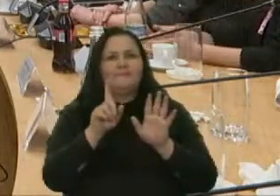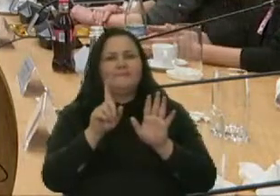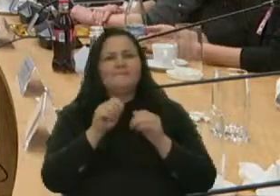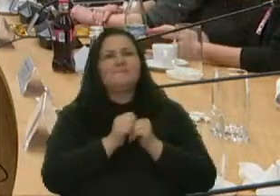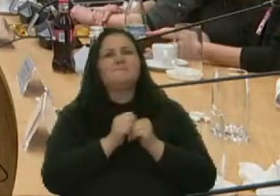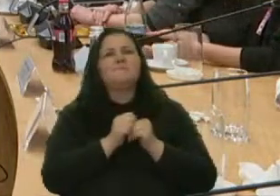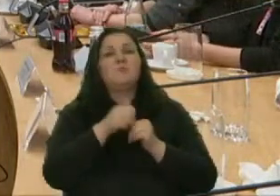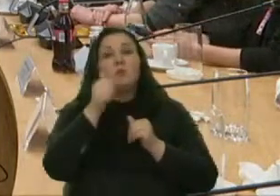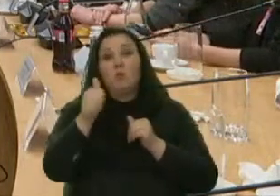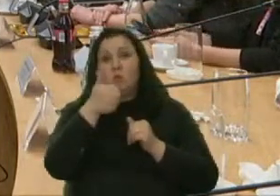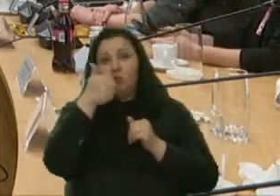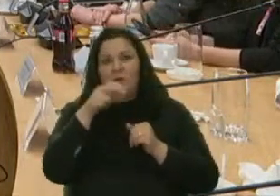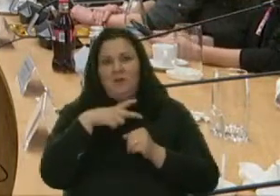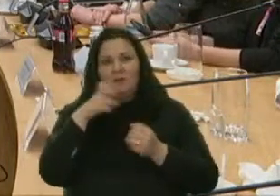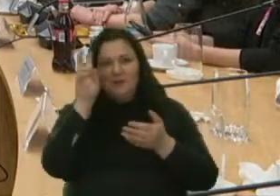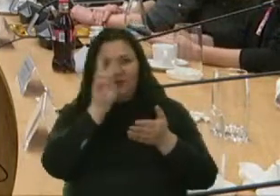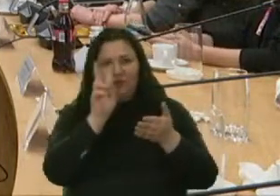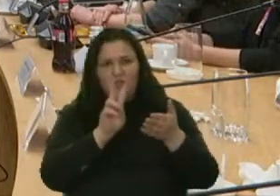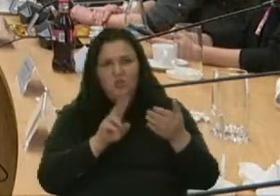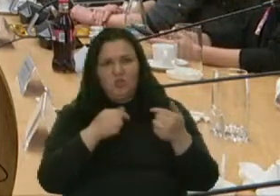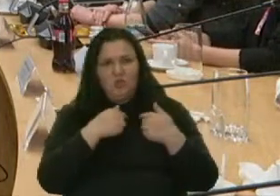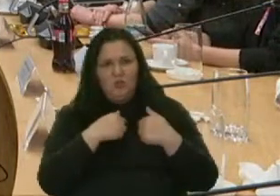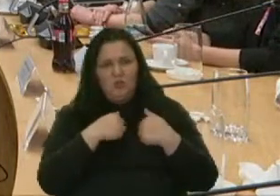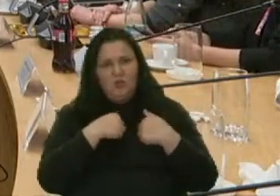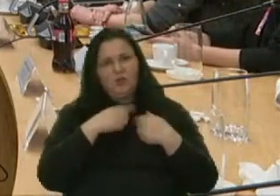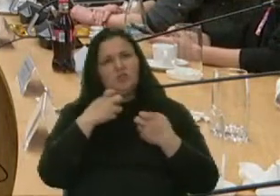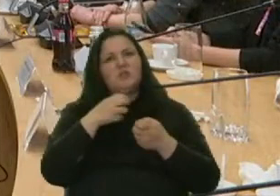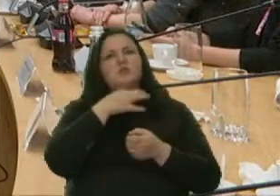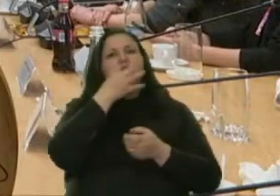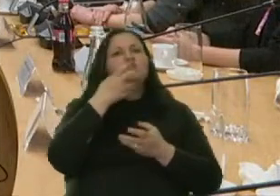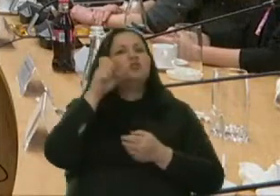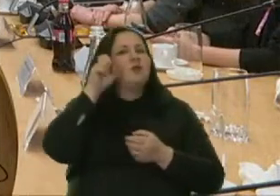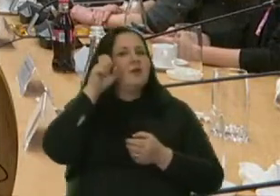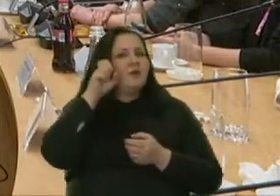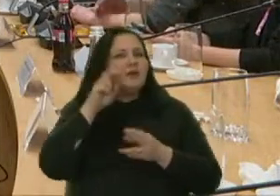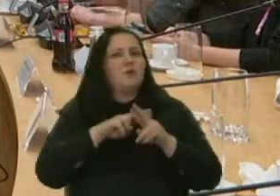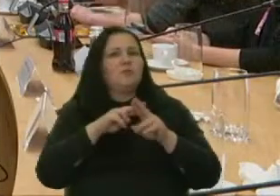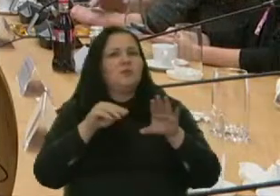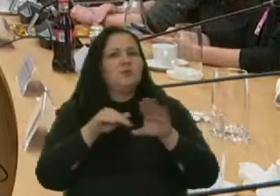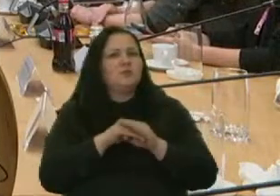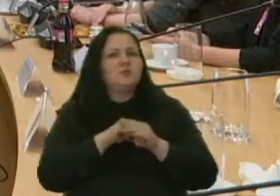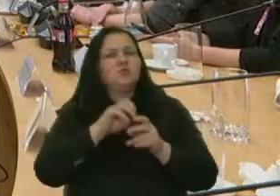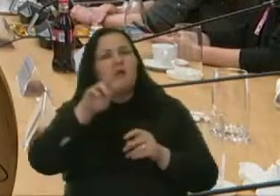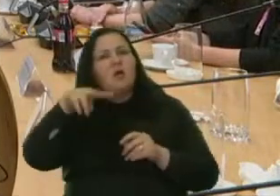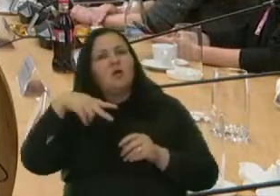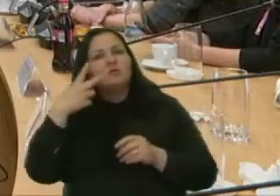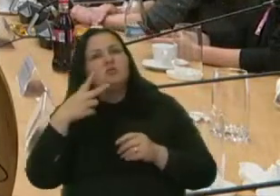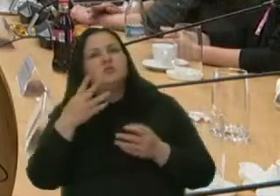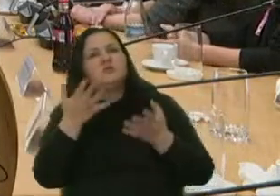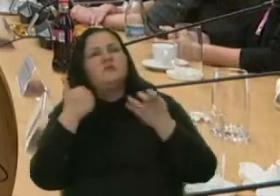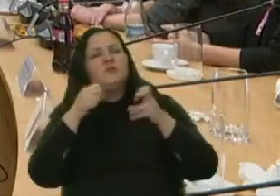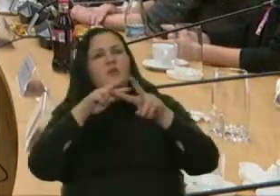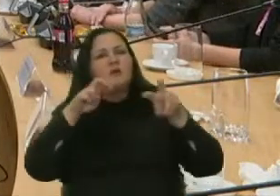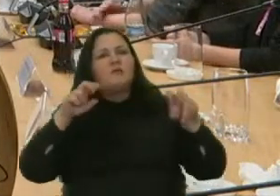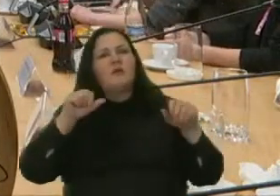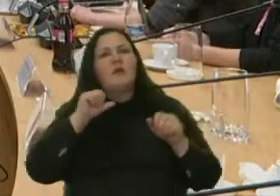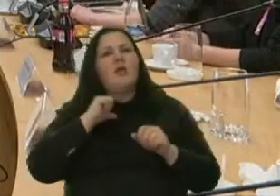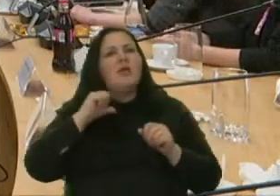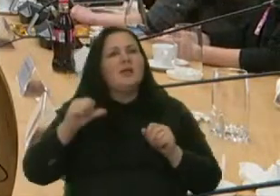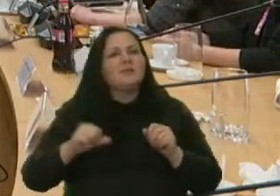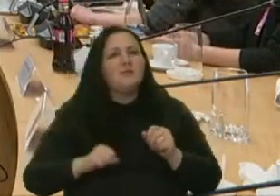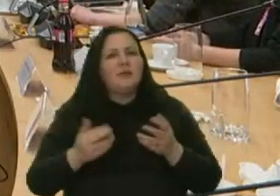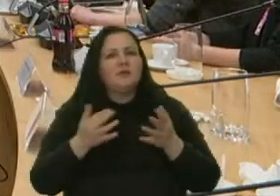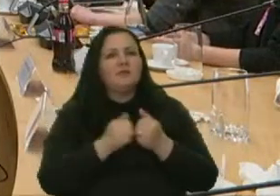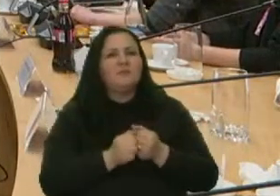domnul viceprimar că una este să citesc eu și să mi dau cu părerea despre cum ar trebui să votez și una este să vină un evaluator expert nu